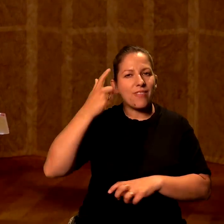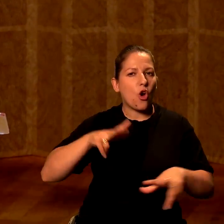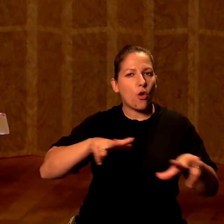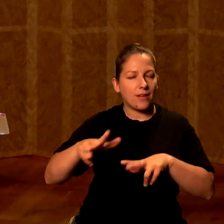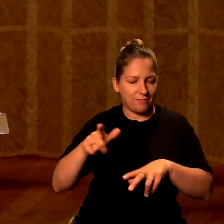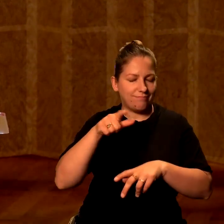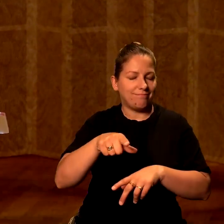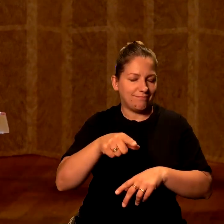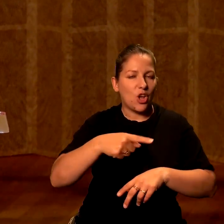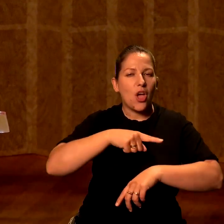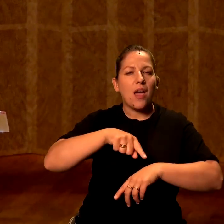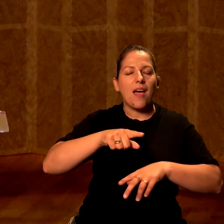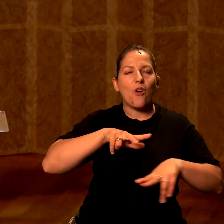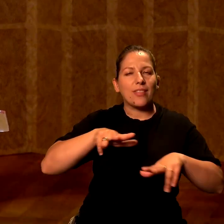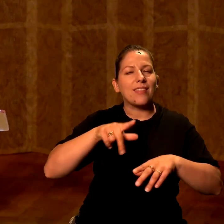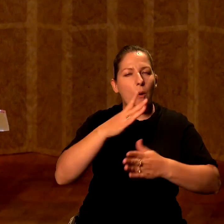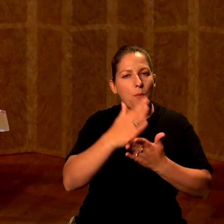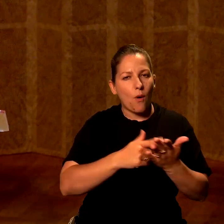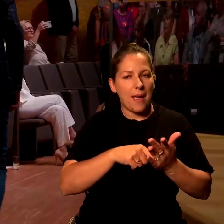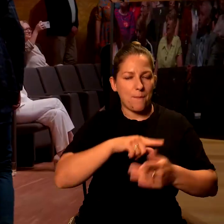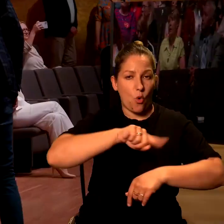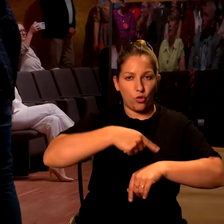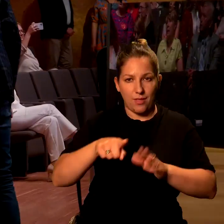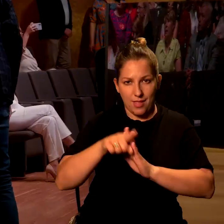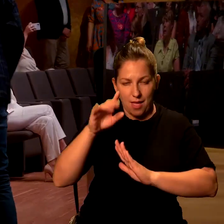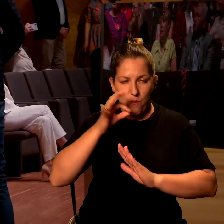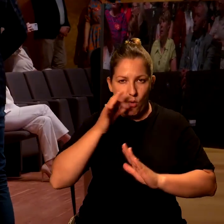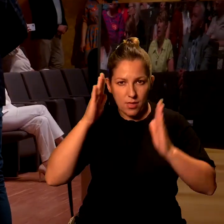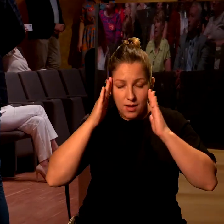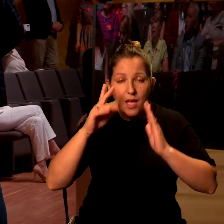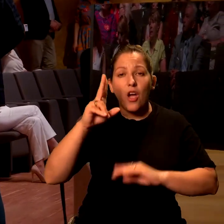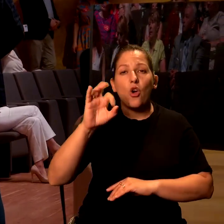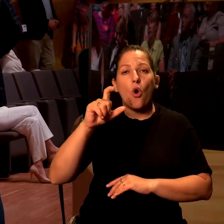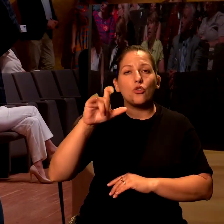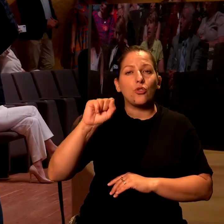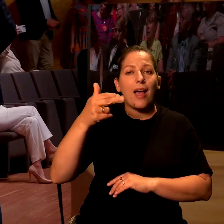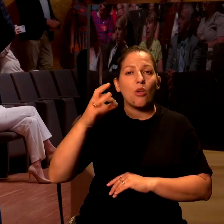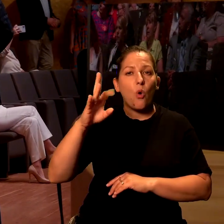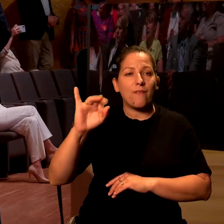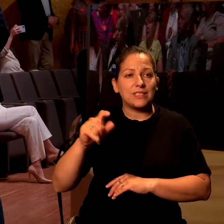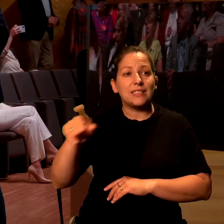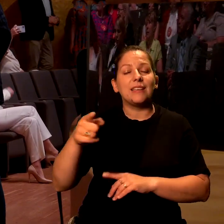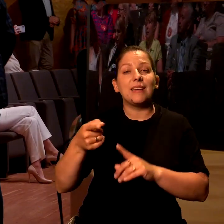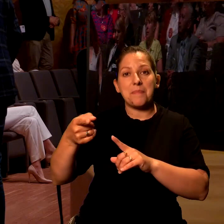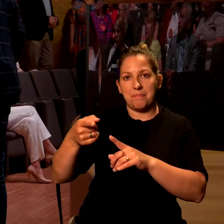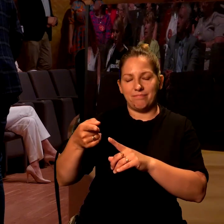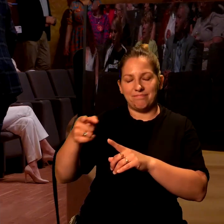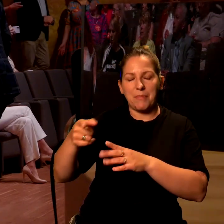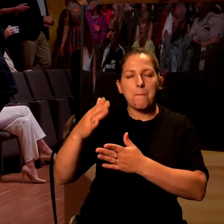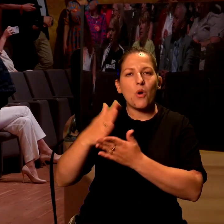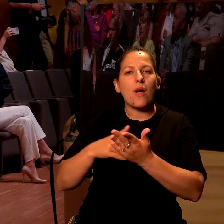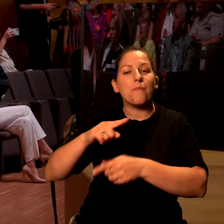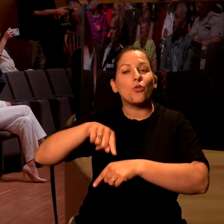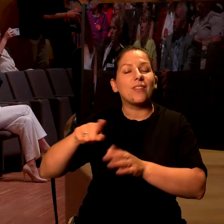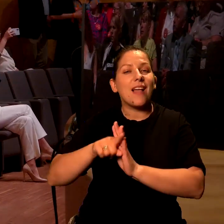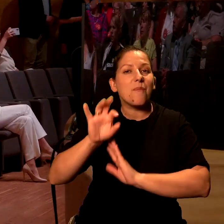profilaktycznego Godzina dla Młodych Głów i Michał Kociankowski, szef zespołu prowadzącego ewaluację programu profilaktycznego Godzina